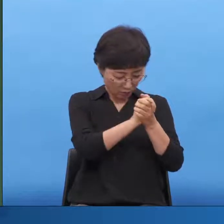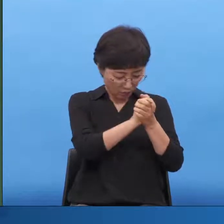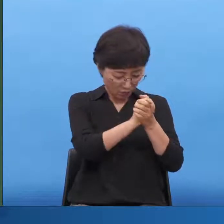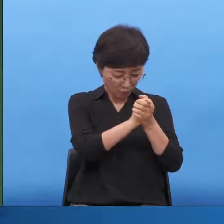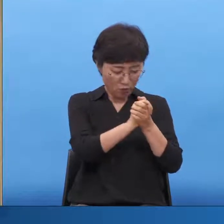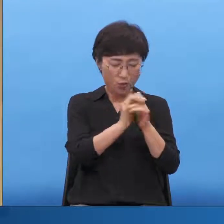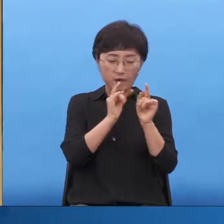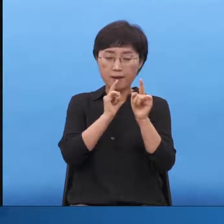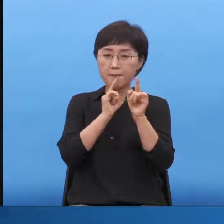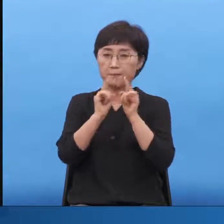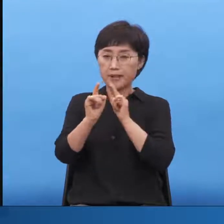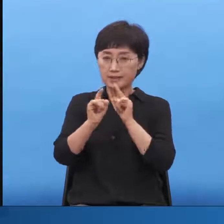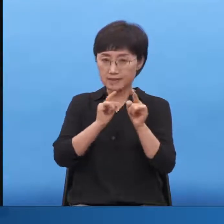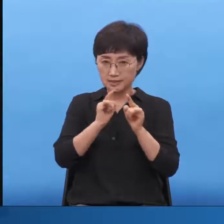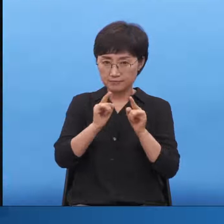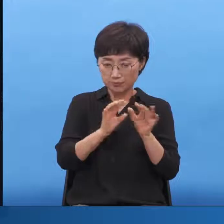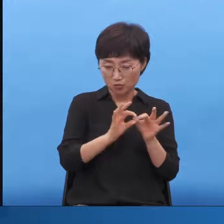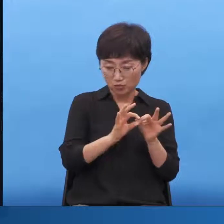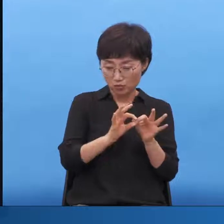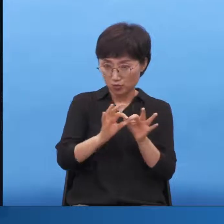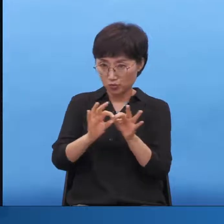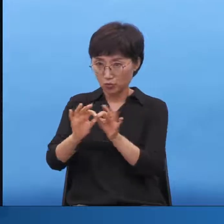옮기도록.